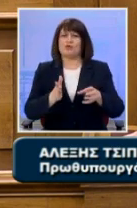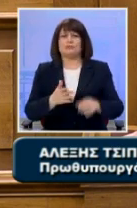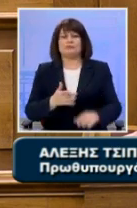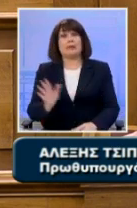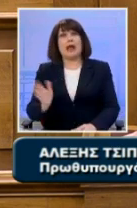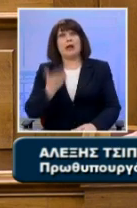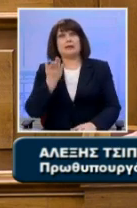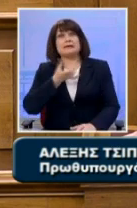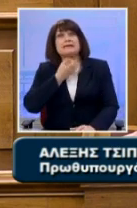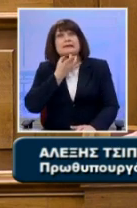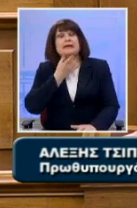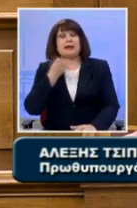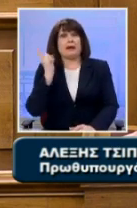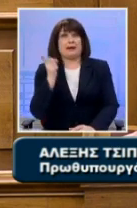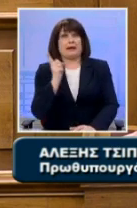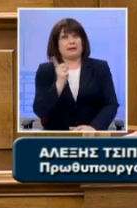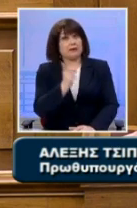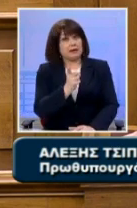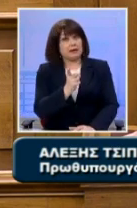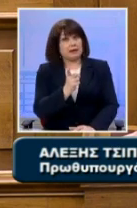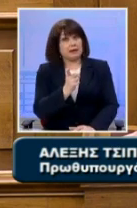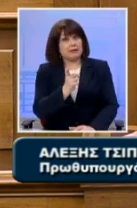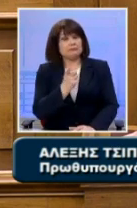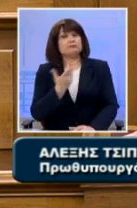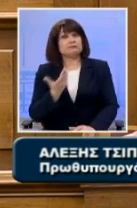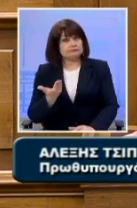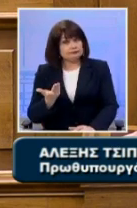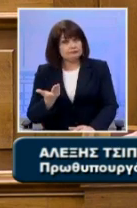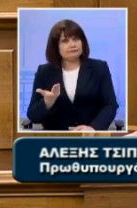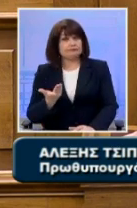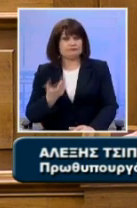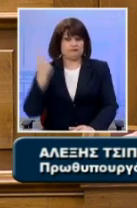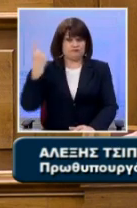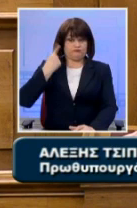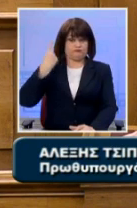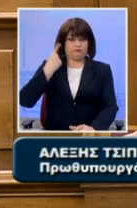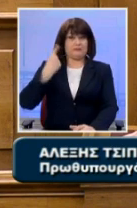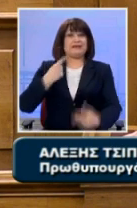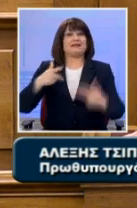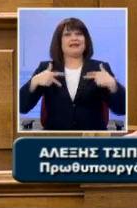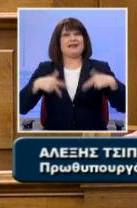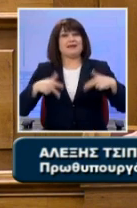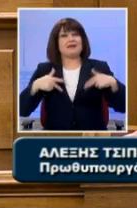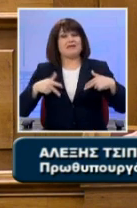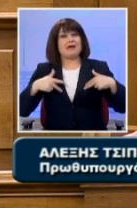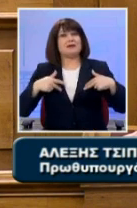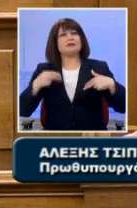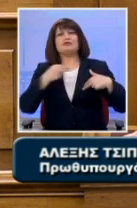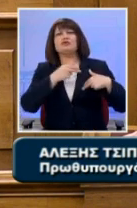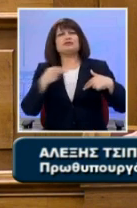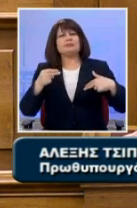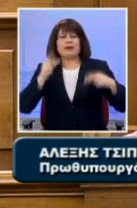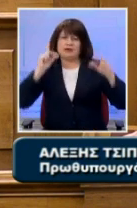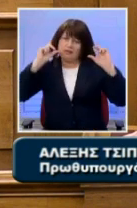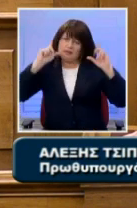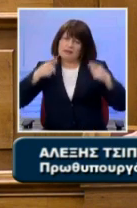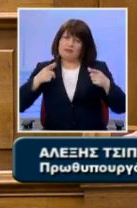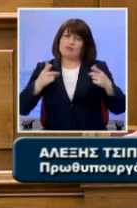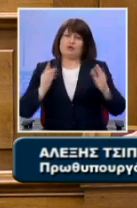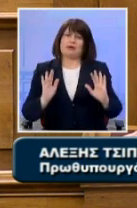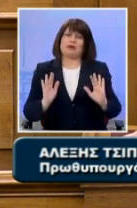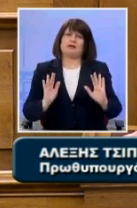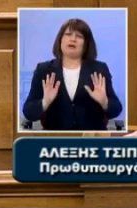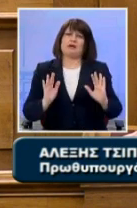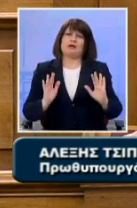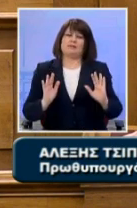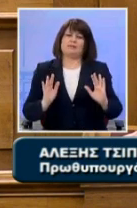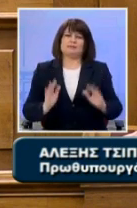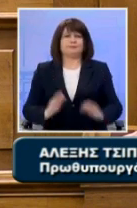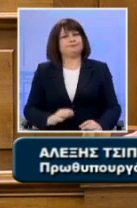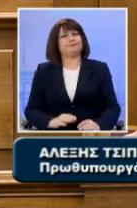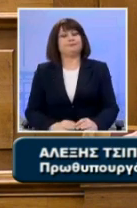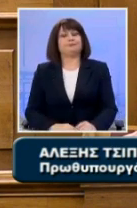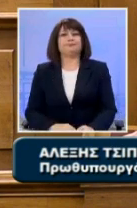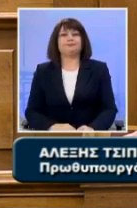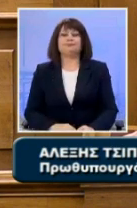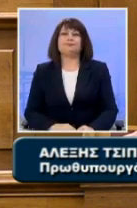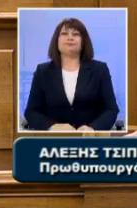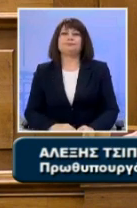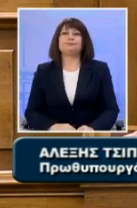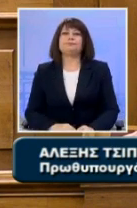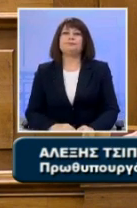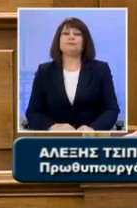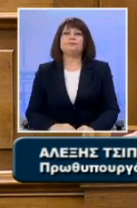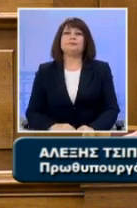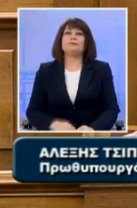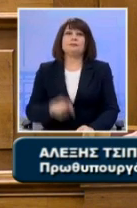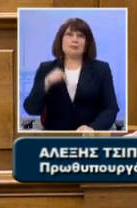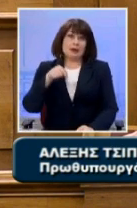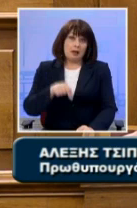κριτική, η σκληρή κριτική στην κυβέρνηση είναι στοιχείο της δημοκρατίας. Άλλωστε,